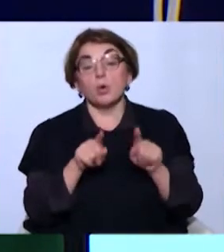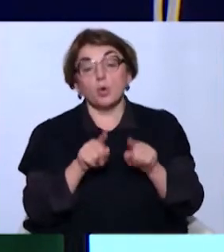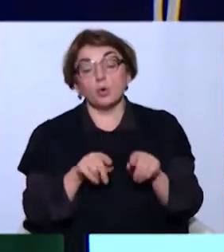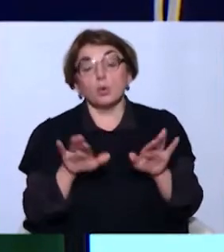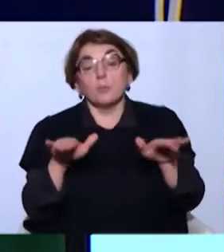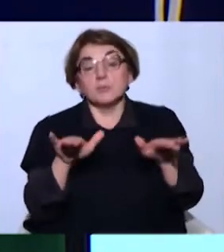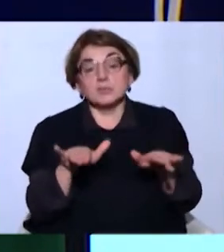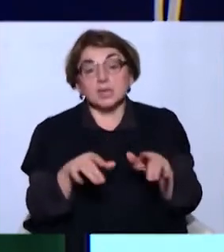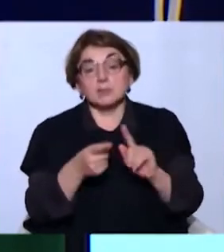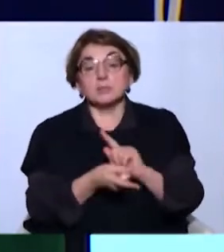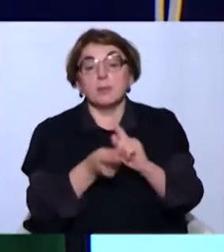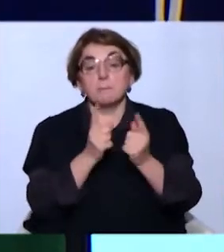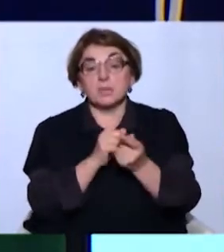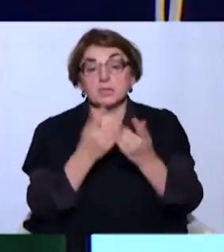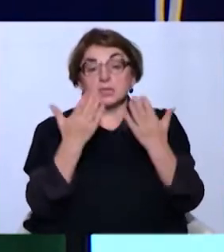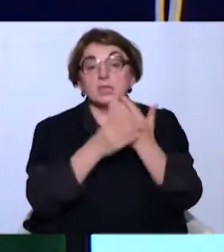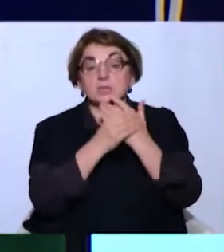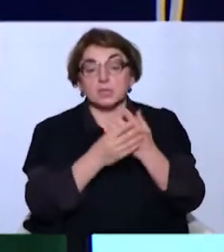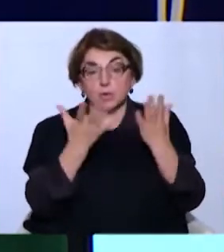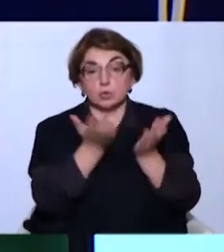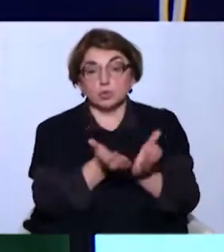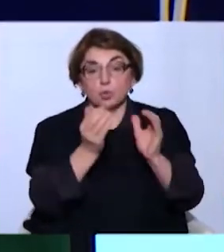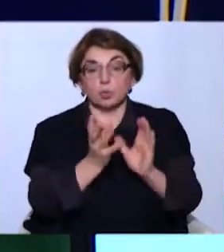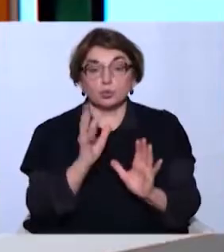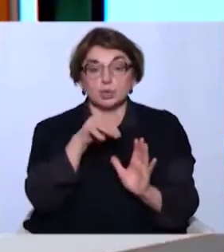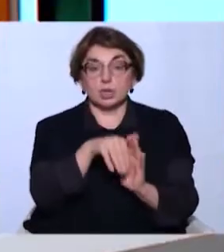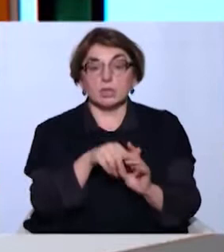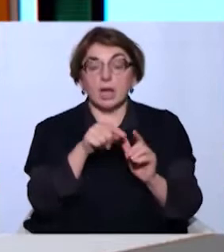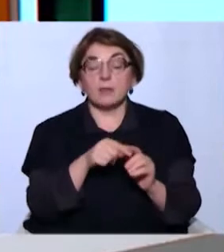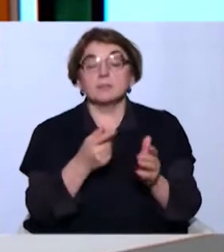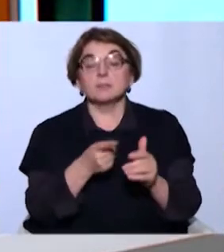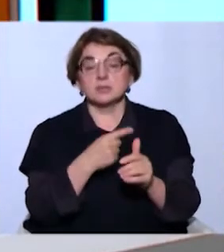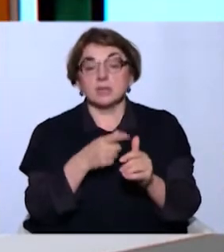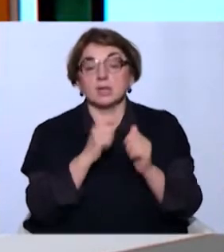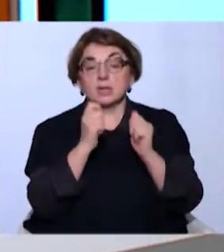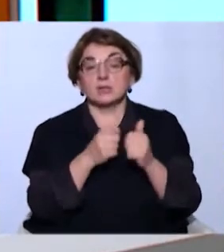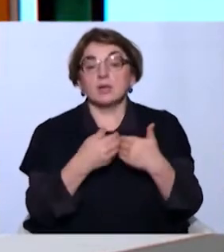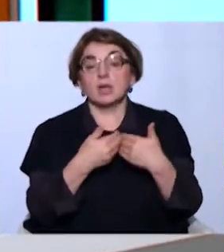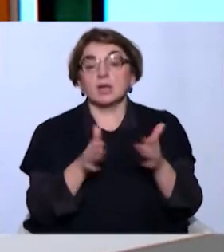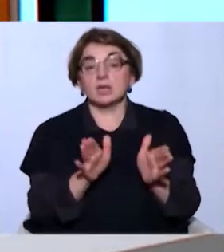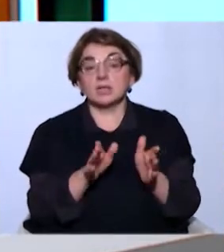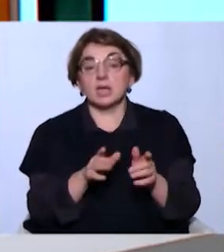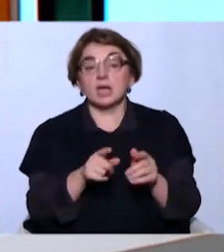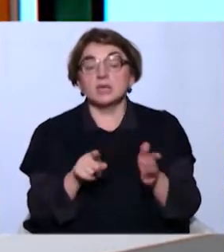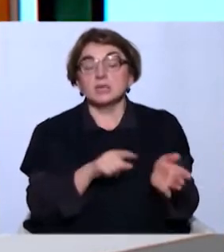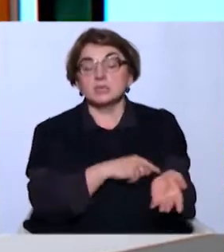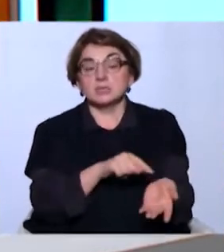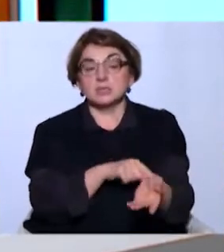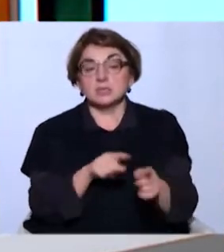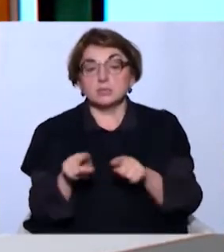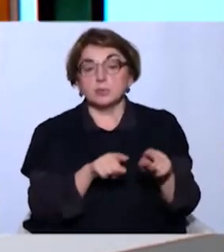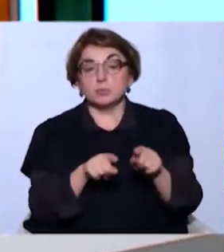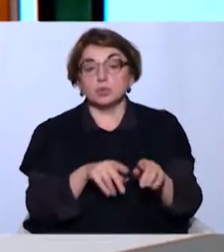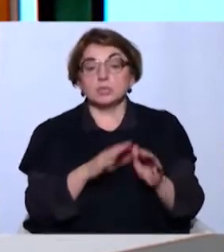სისხლი იღვრება სხეულის ღრუში და აი ამ სისტემას, ასეთ სისტემას ღია სისხლის მიმოქცევის სისტემა